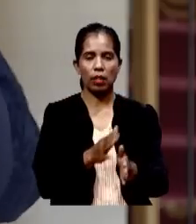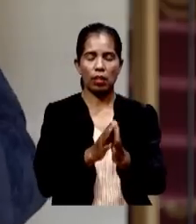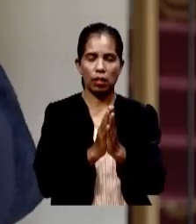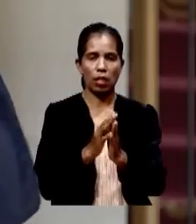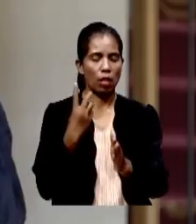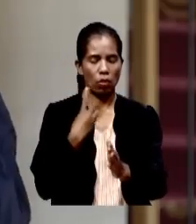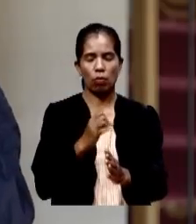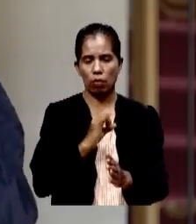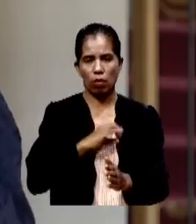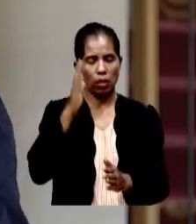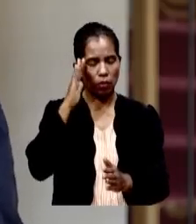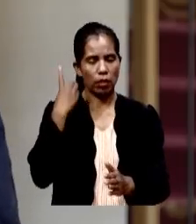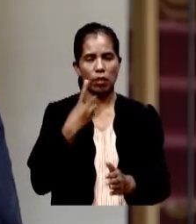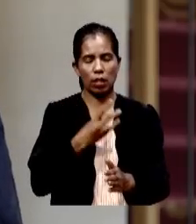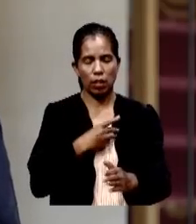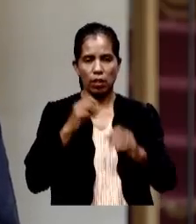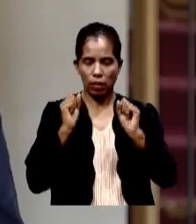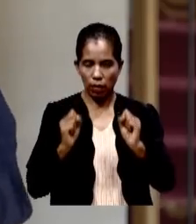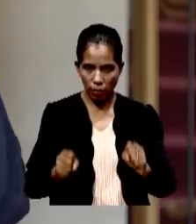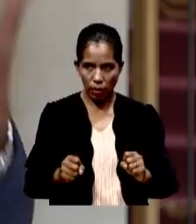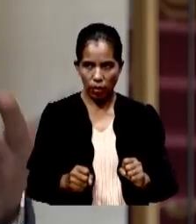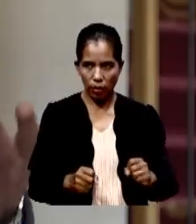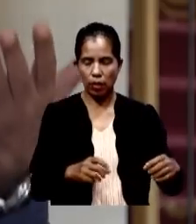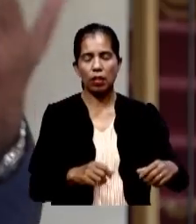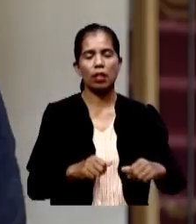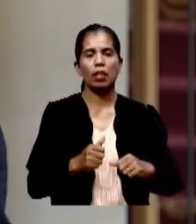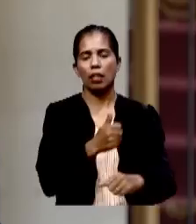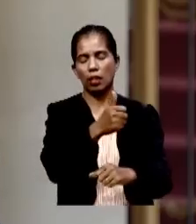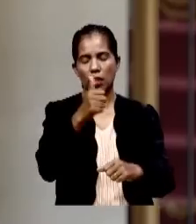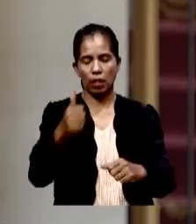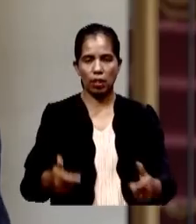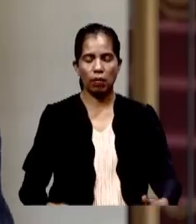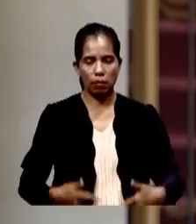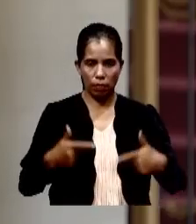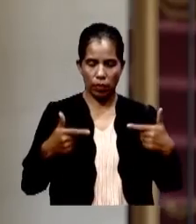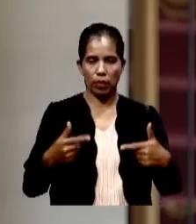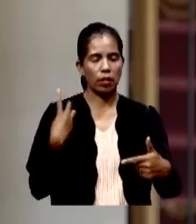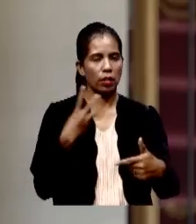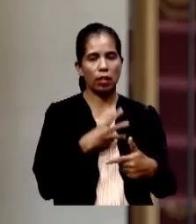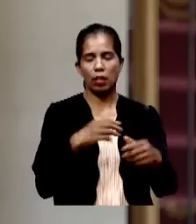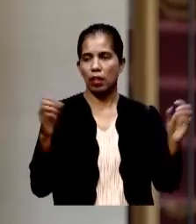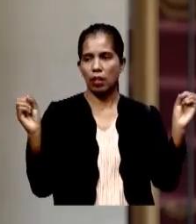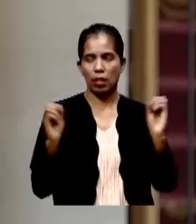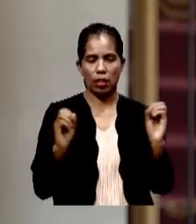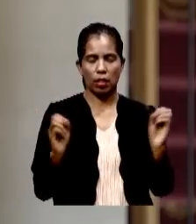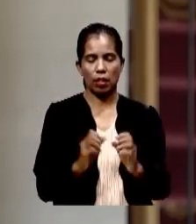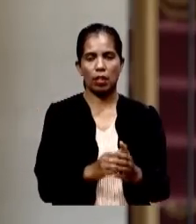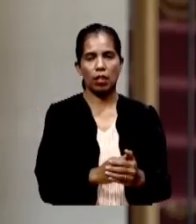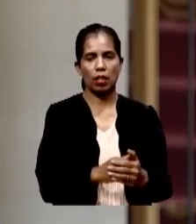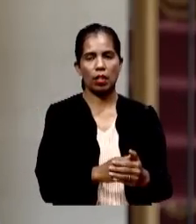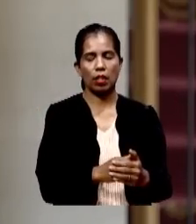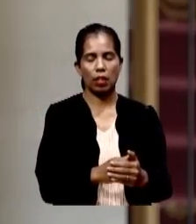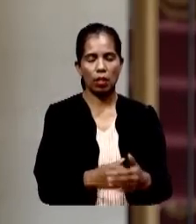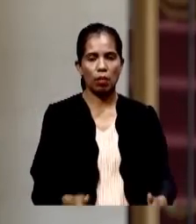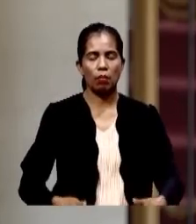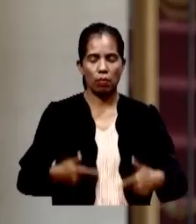ita luta ba idei de kana kadera, luta ba idei de kini nia muris, mas ita la luta ba muris